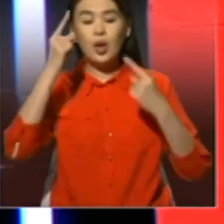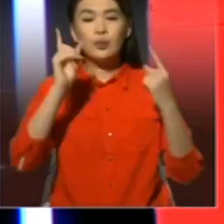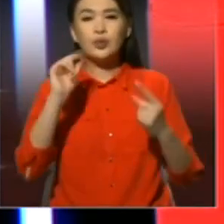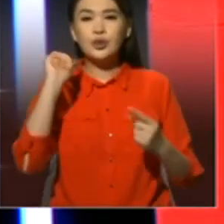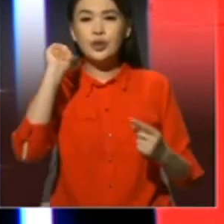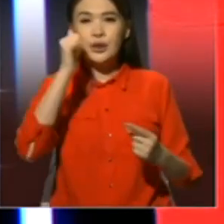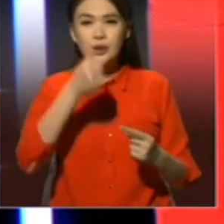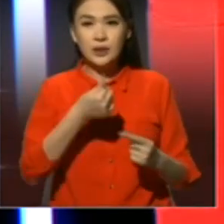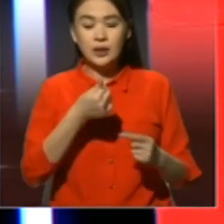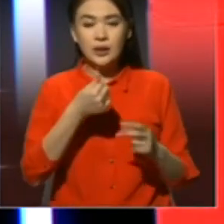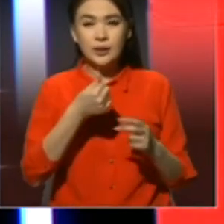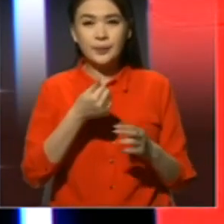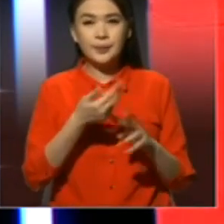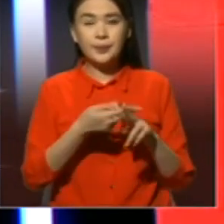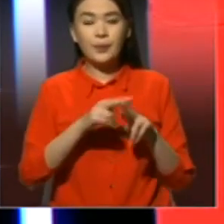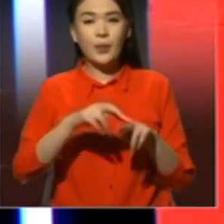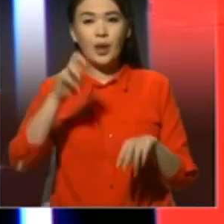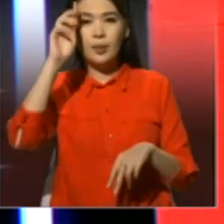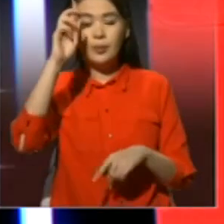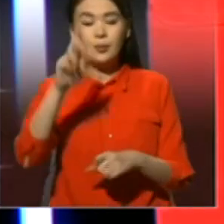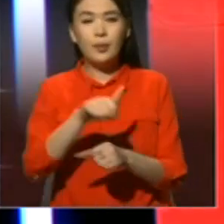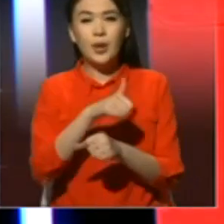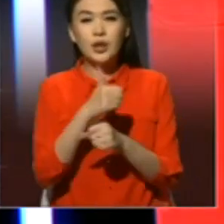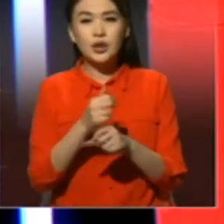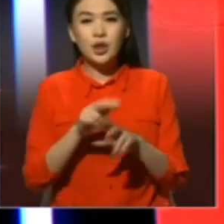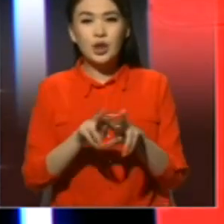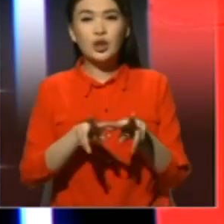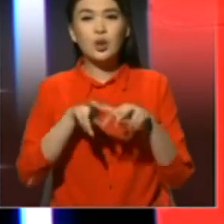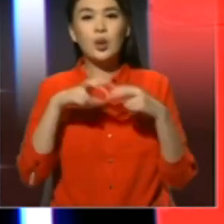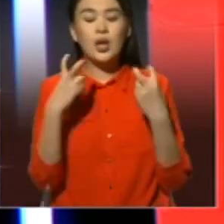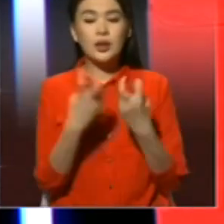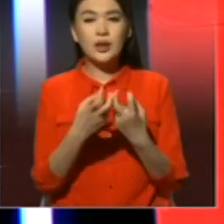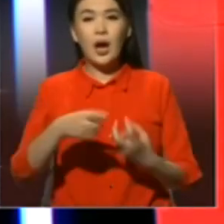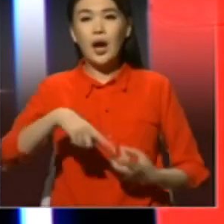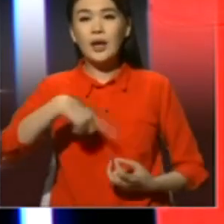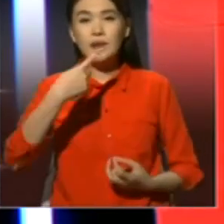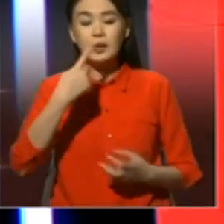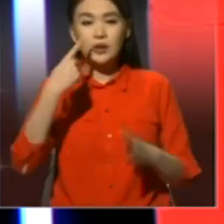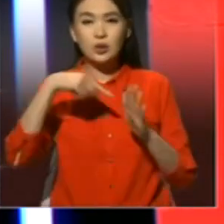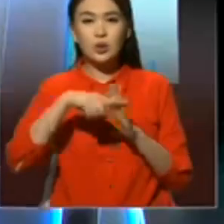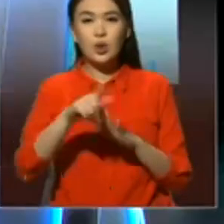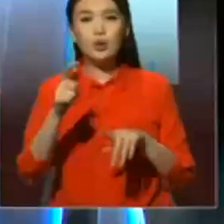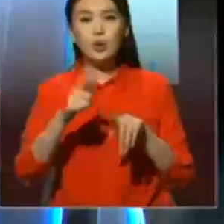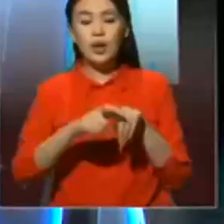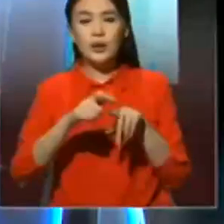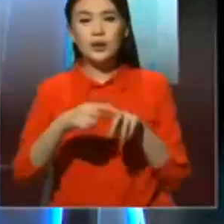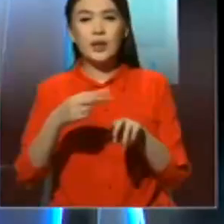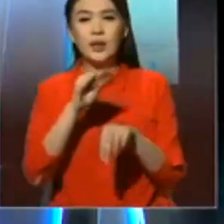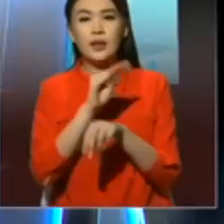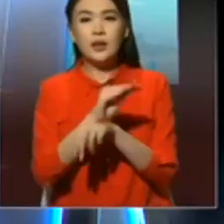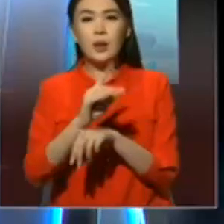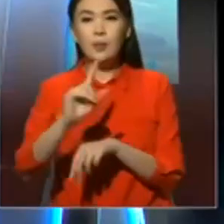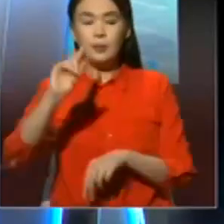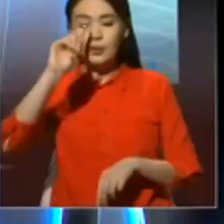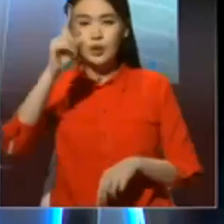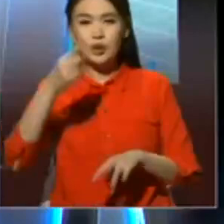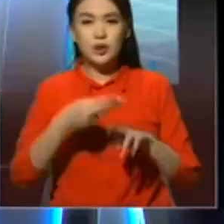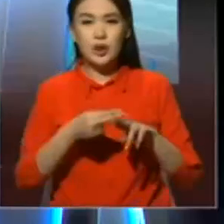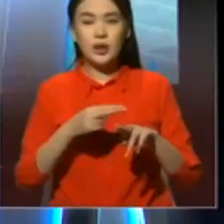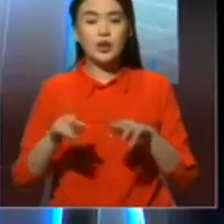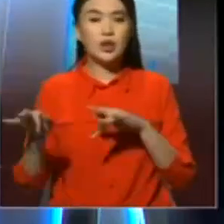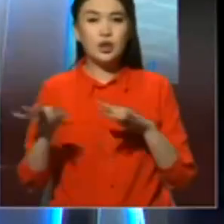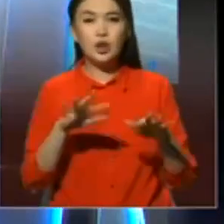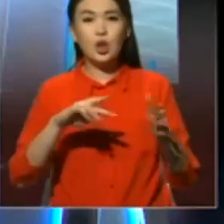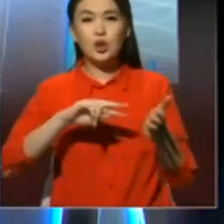ертеңгі мемлекет басшысы ассамблея төрағасының айтатын сөздерінің ішінде осылар енгізіледі және бір жылдық біздің